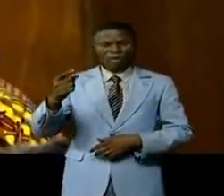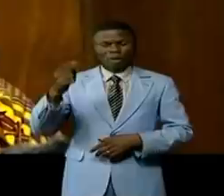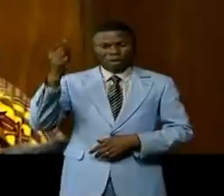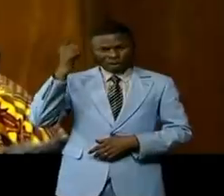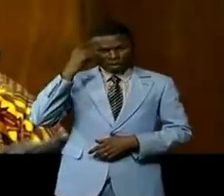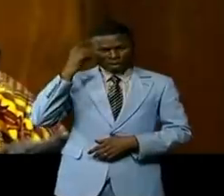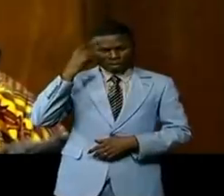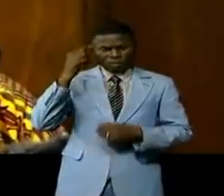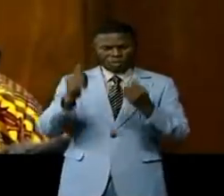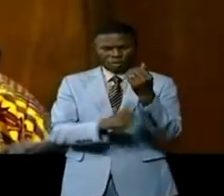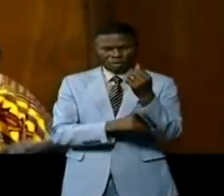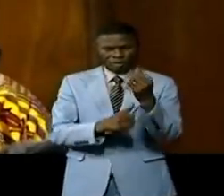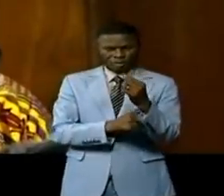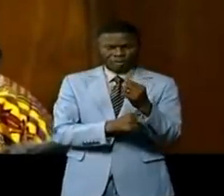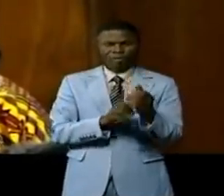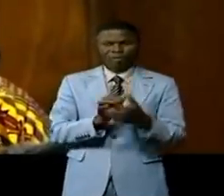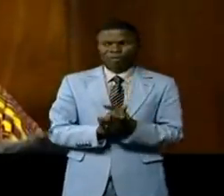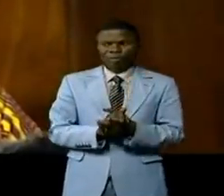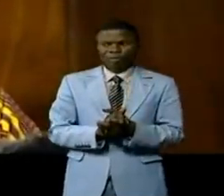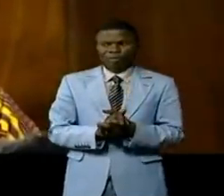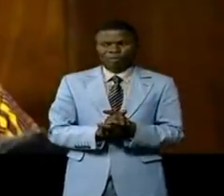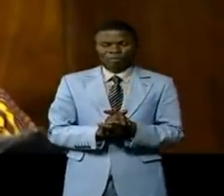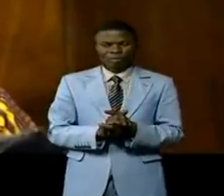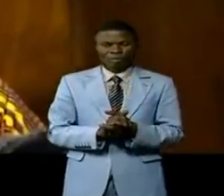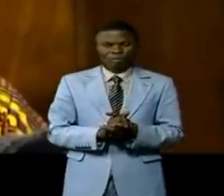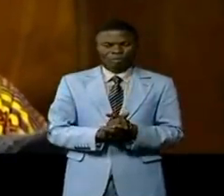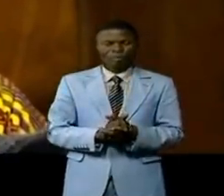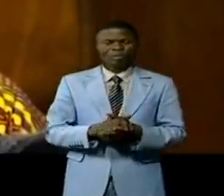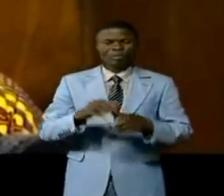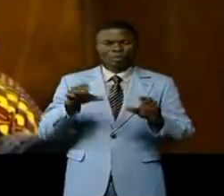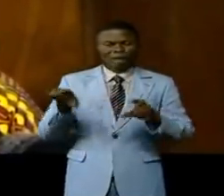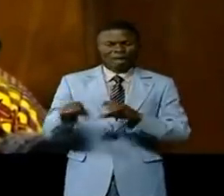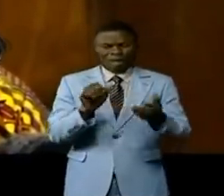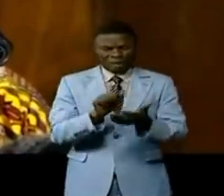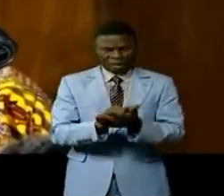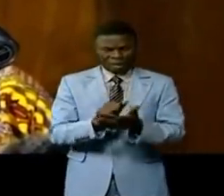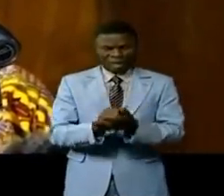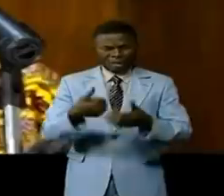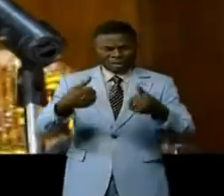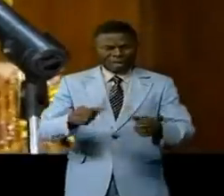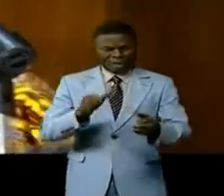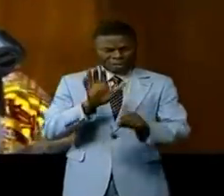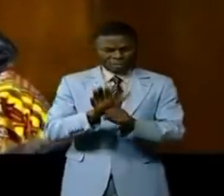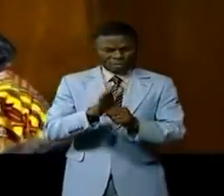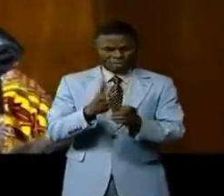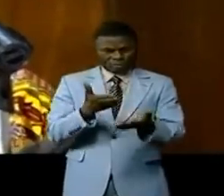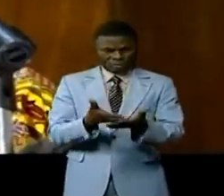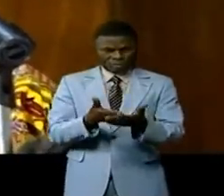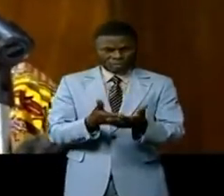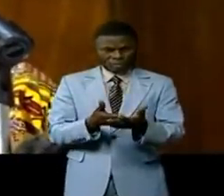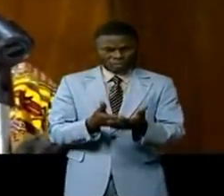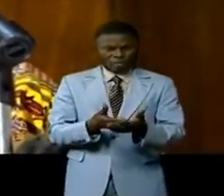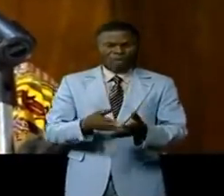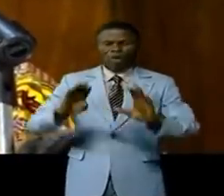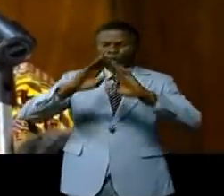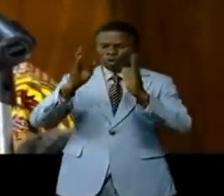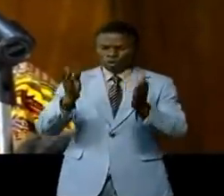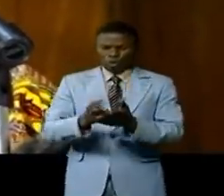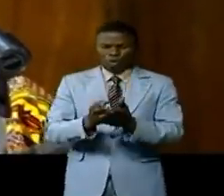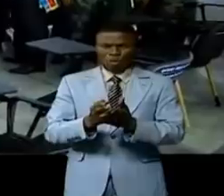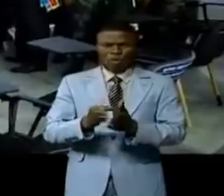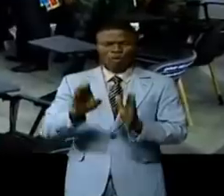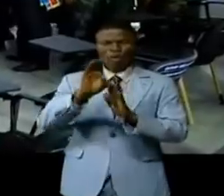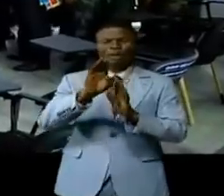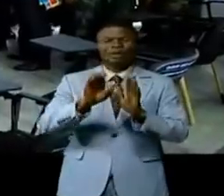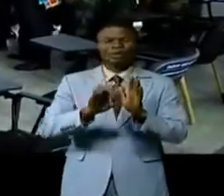l'homme. L'attente de ces objectifs reste subordonnée à un ensemble de